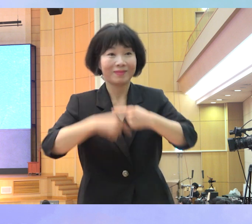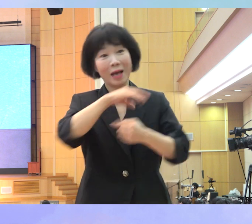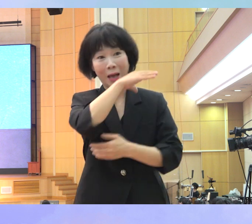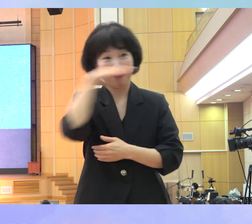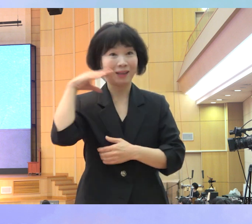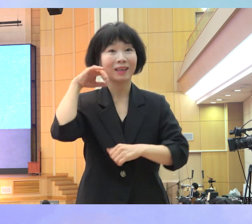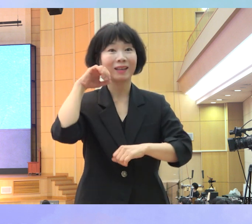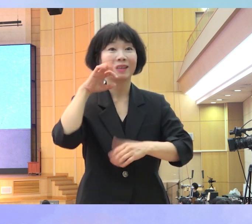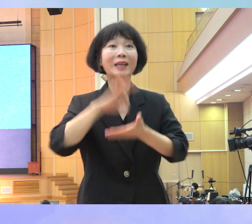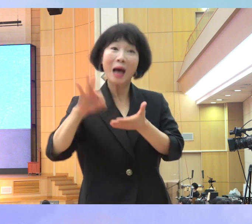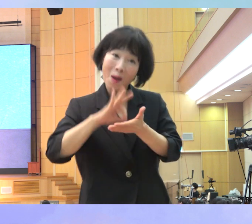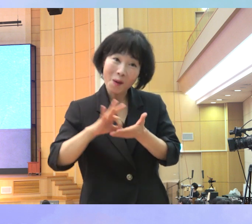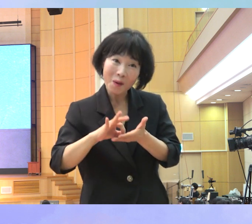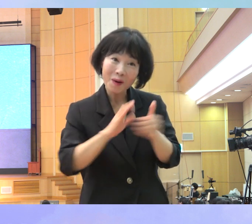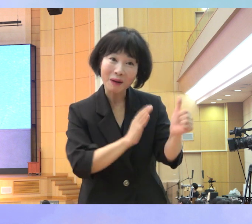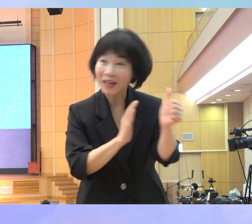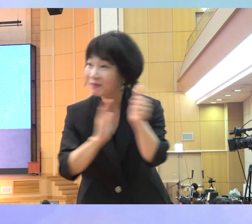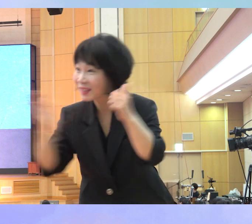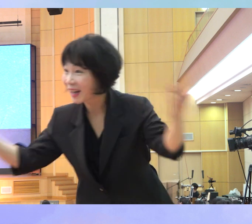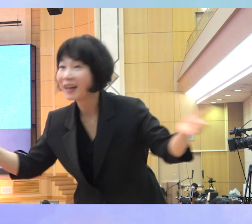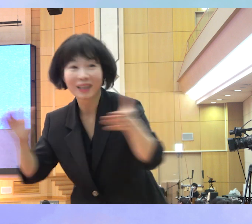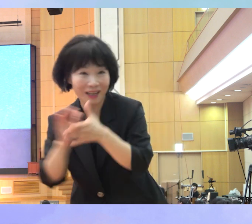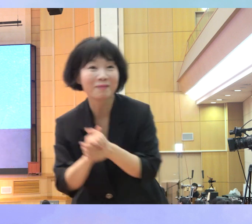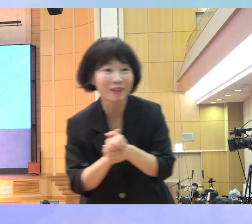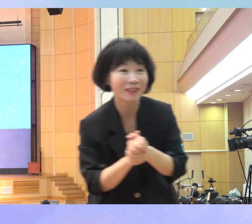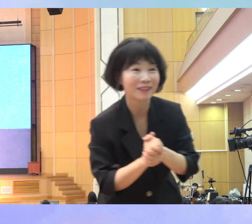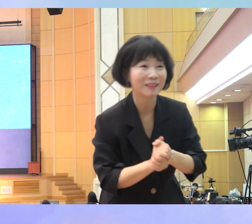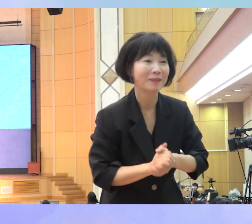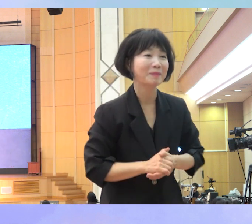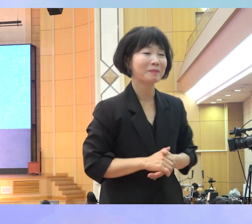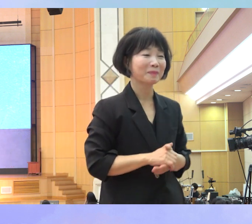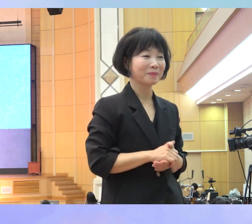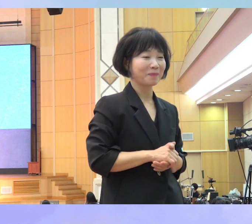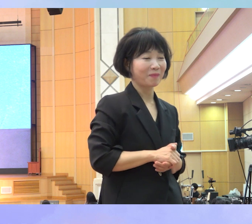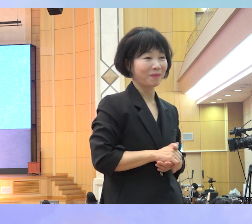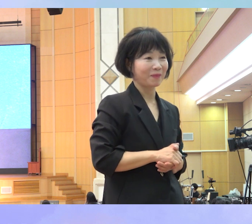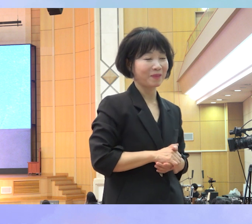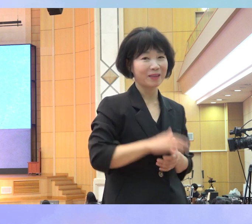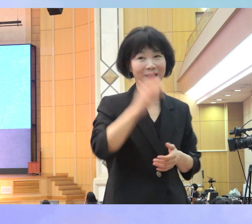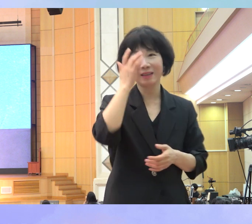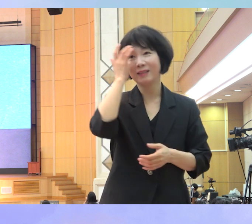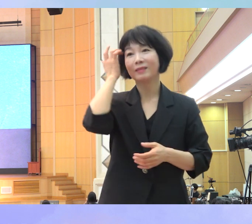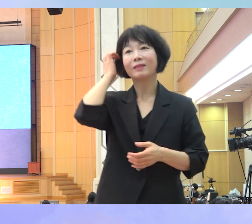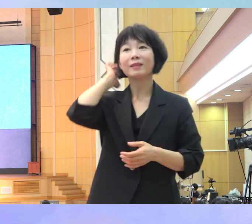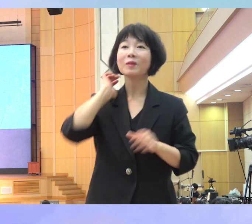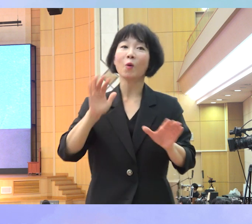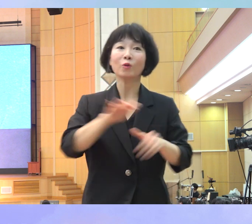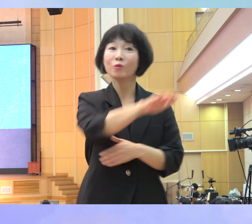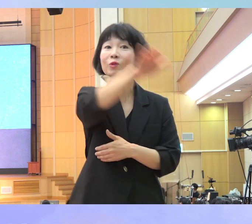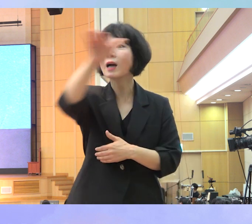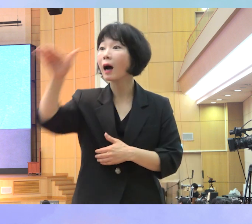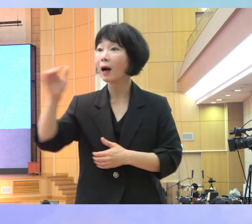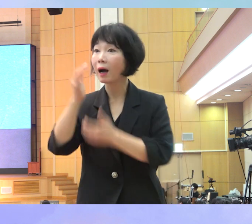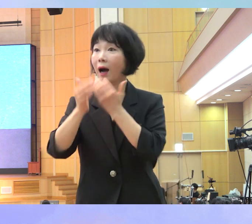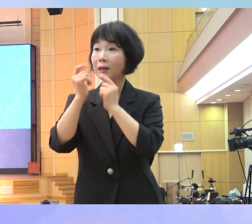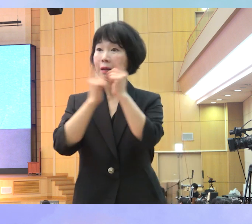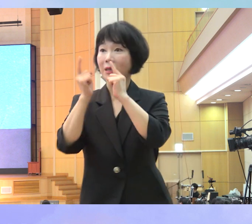네. 이제 뭐가 의인의 언어인지 이제 점점 나와요. 그래서 오늘 이 말씀을